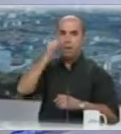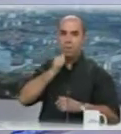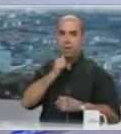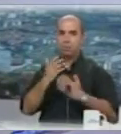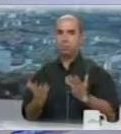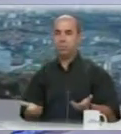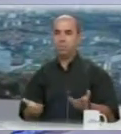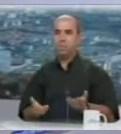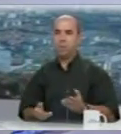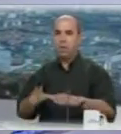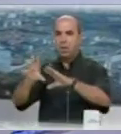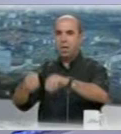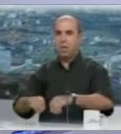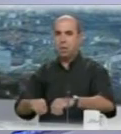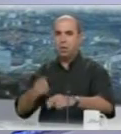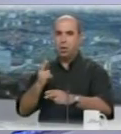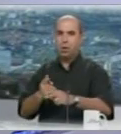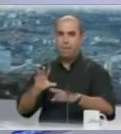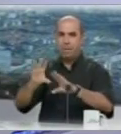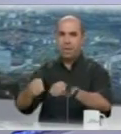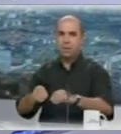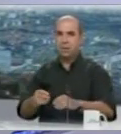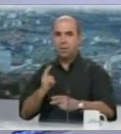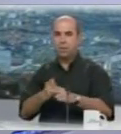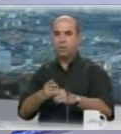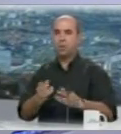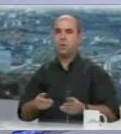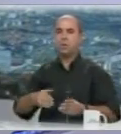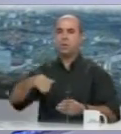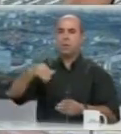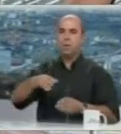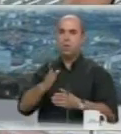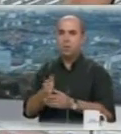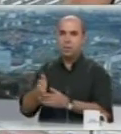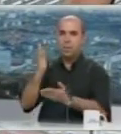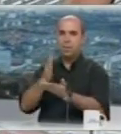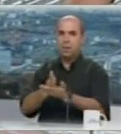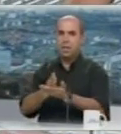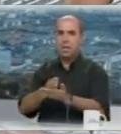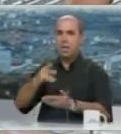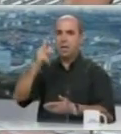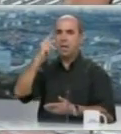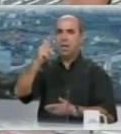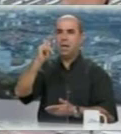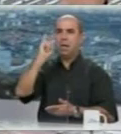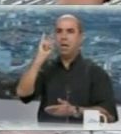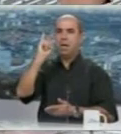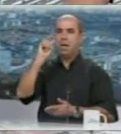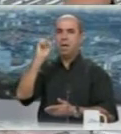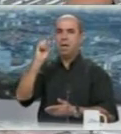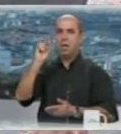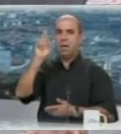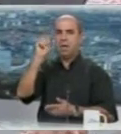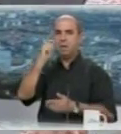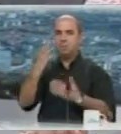وبالتالي احتفظ المكان باسمها، وحتى الروايات الشعبية تروي عنها الكثير من الحكايات. لكن الآن ما كاش